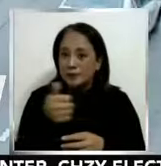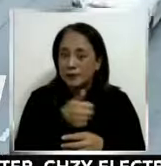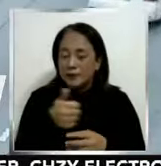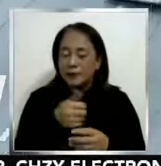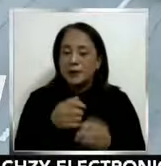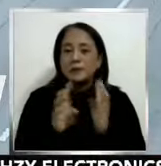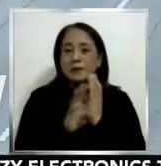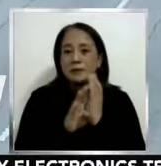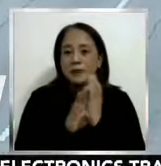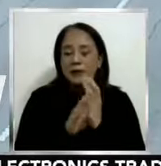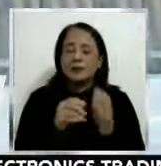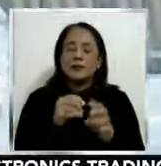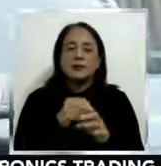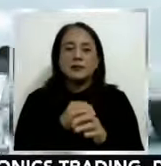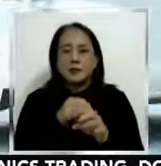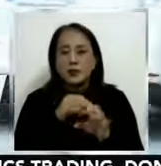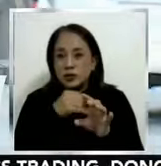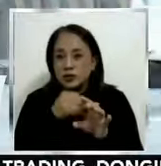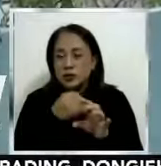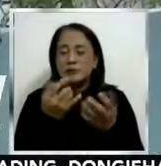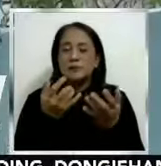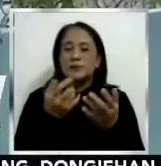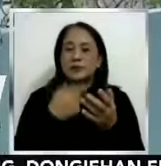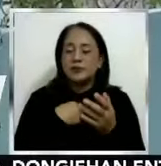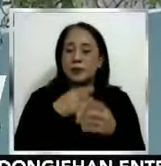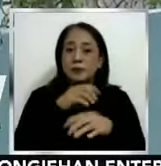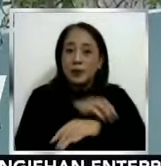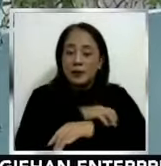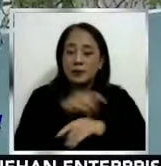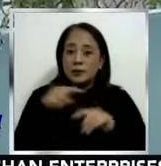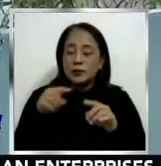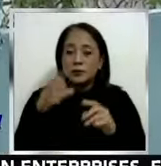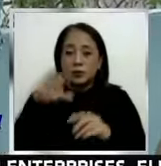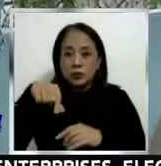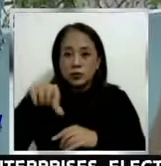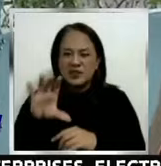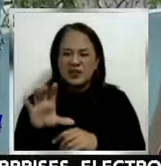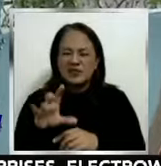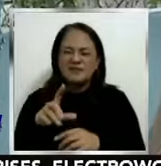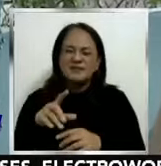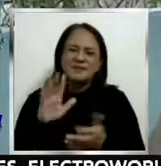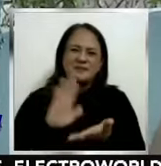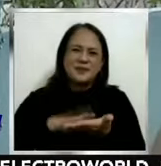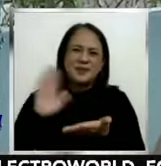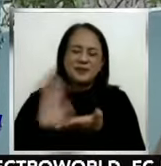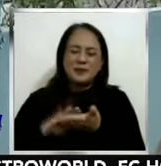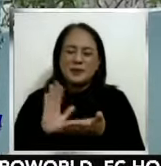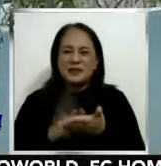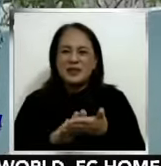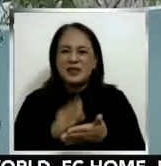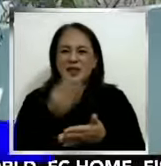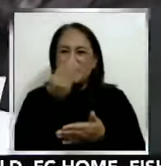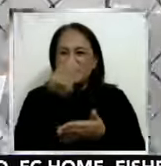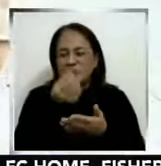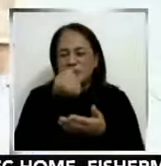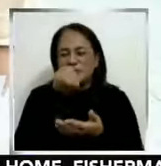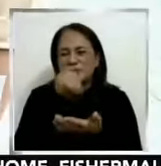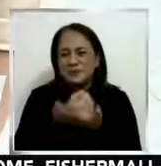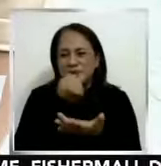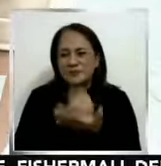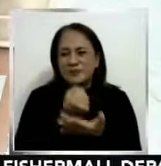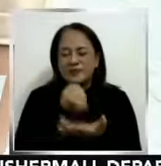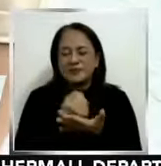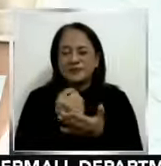carousel, pamakati mula sa Quezon City. Mabigat talaga sir, lalo na kunti pa lang mga soldier. Sir. Mahirap sir.